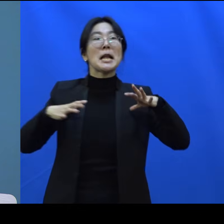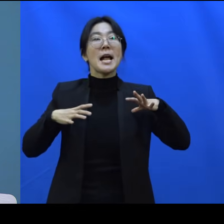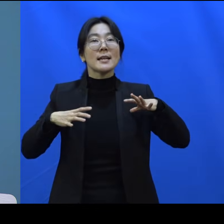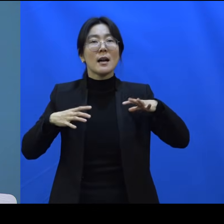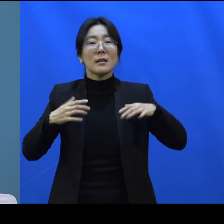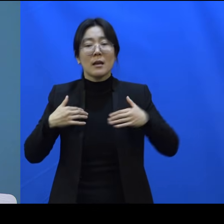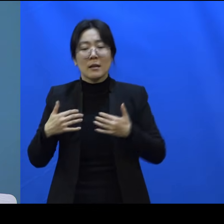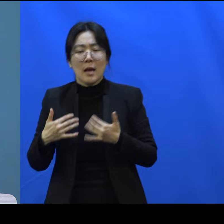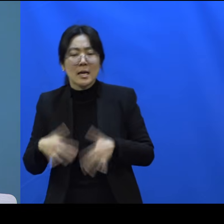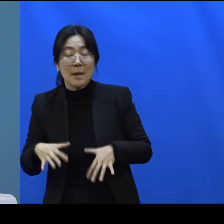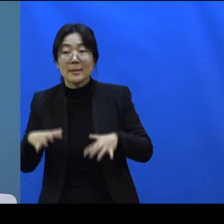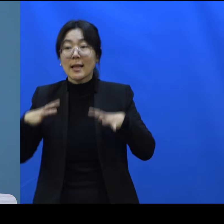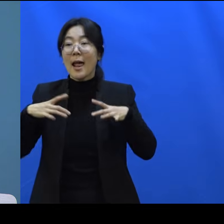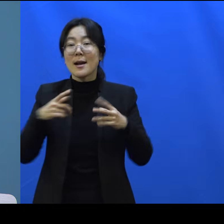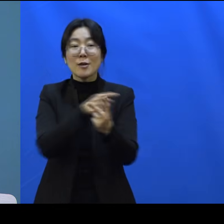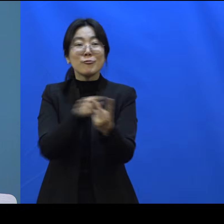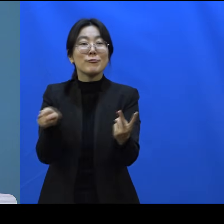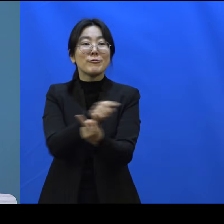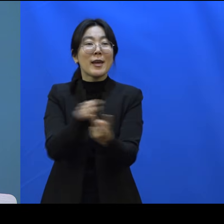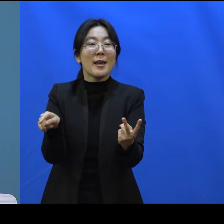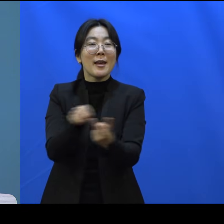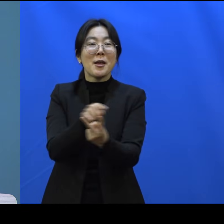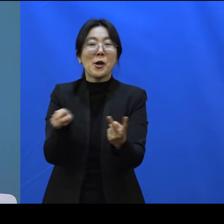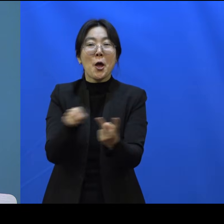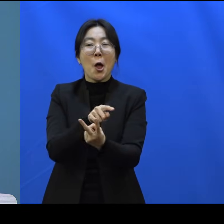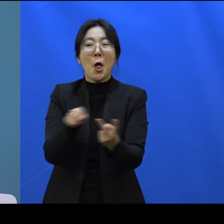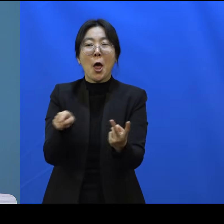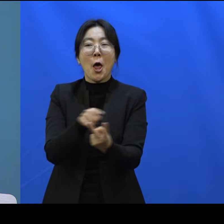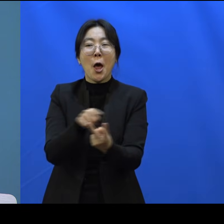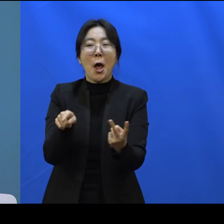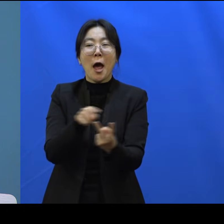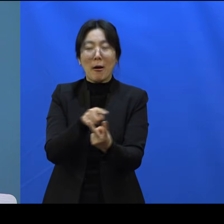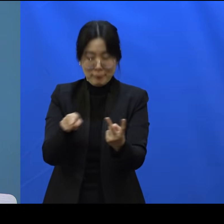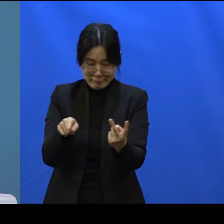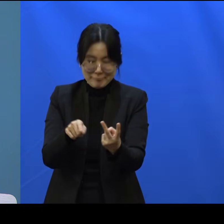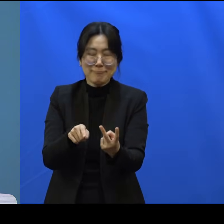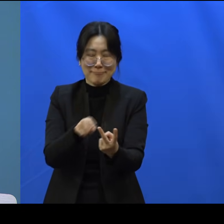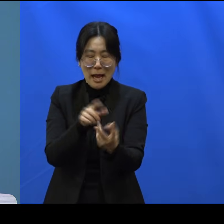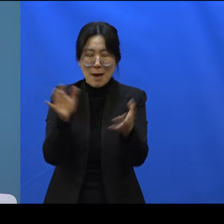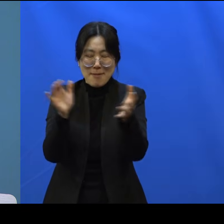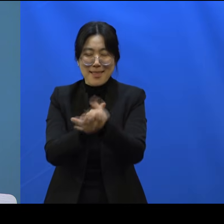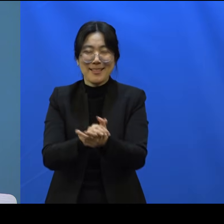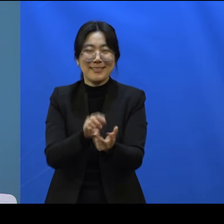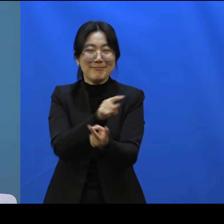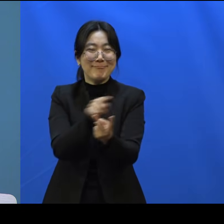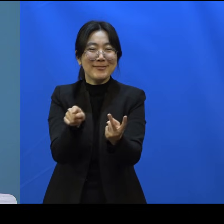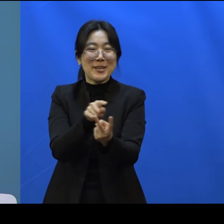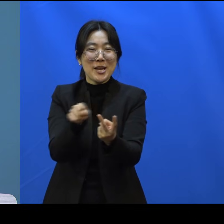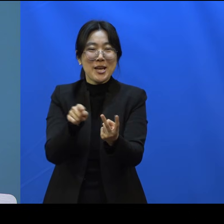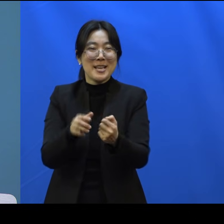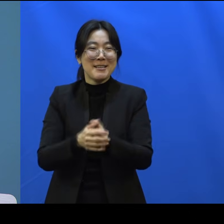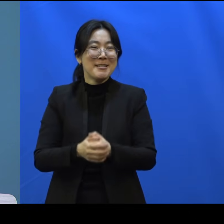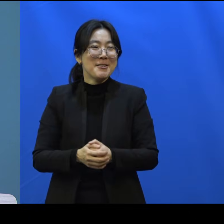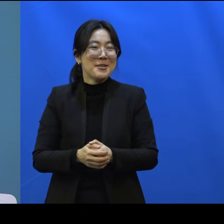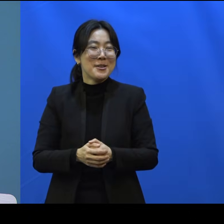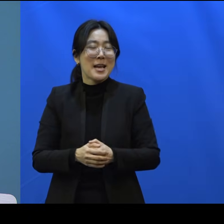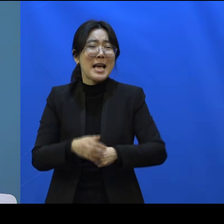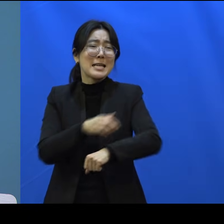원하는가? 이 중요한 것은 정직성입니다. 바울은 자기의 가시를 숨기지